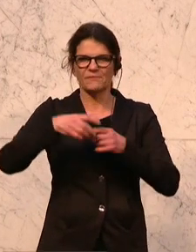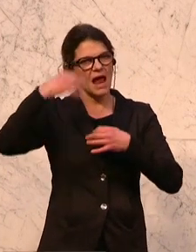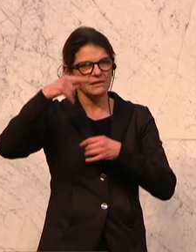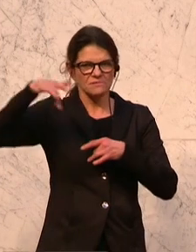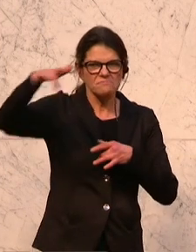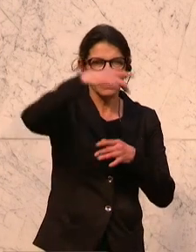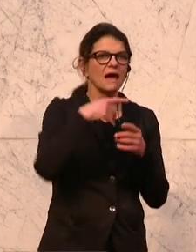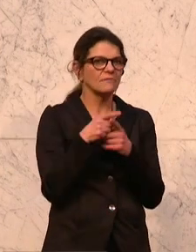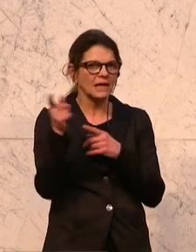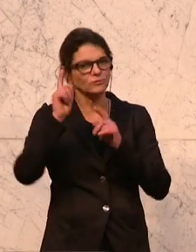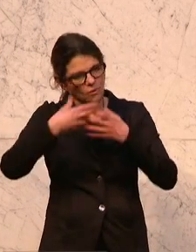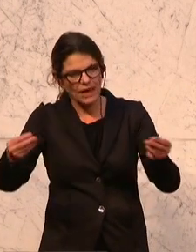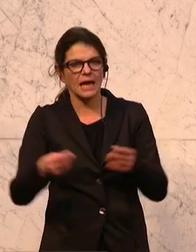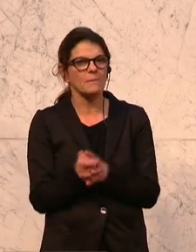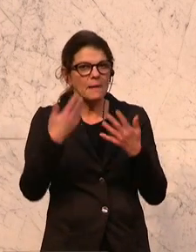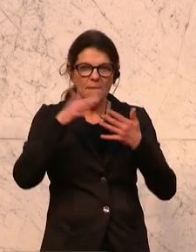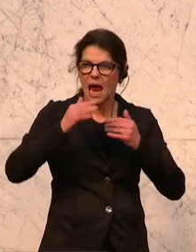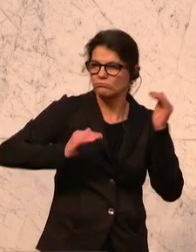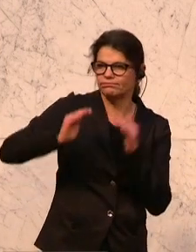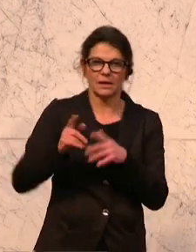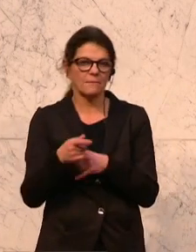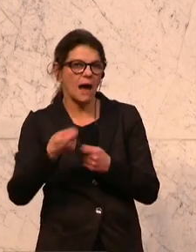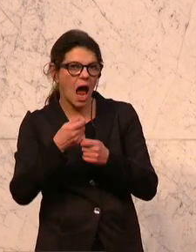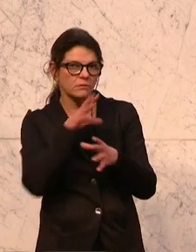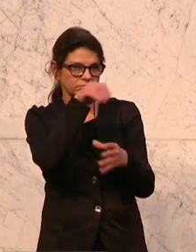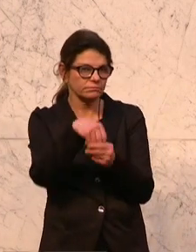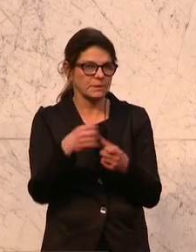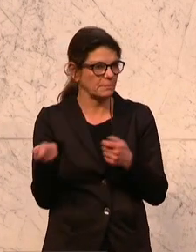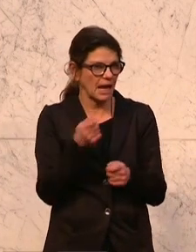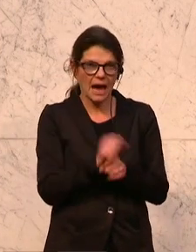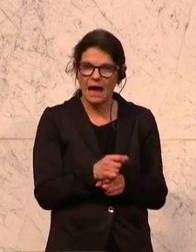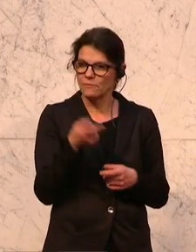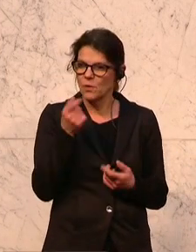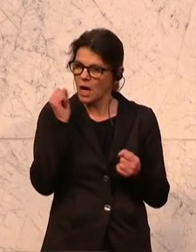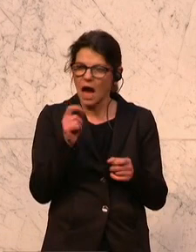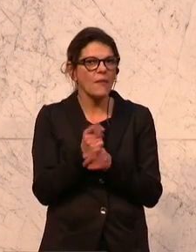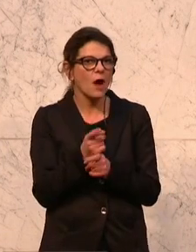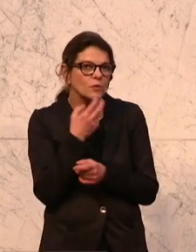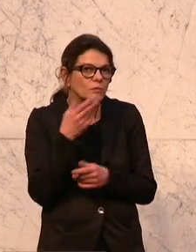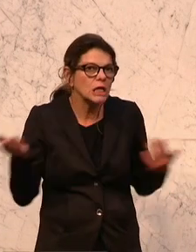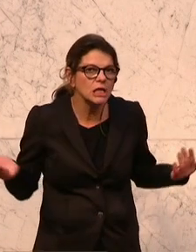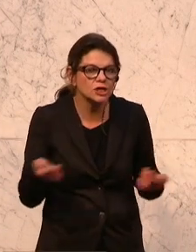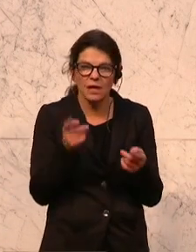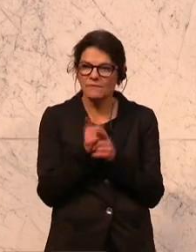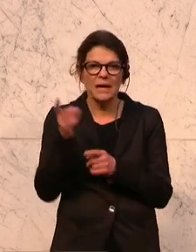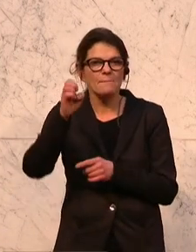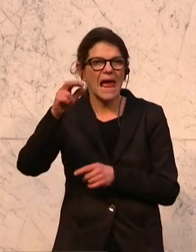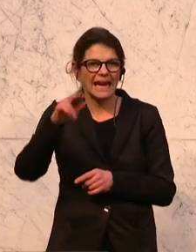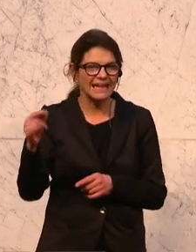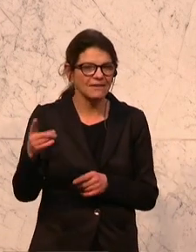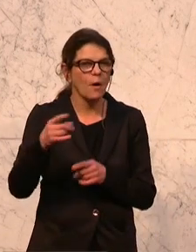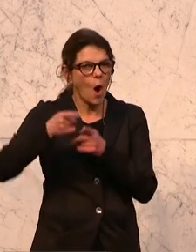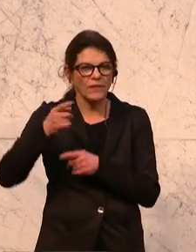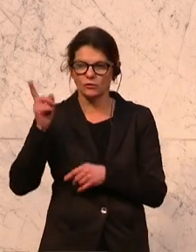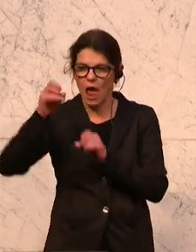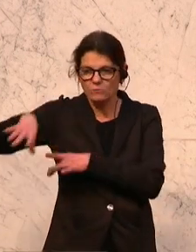in den Strombereich in Österreich zu bringen. Sie hätten natürlich auch die Möglichkeit, wenn ein Wille besteht, die Merit-Order abzuschaffen